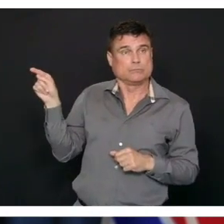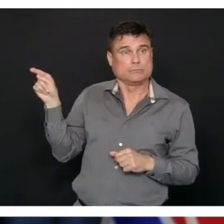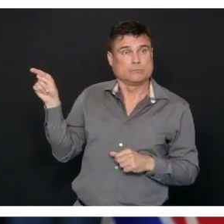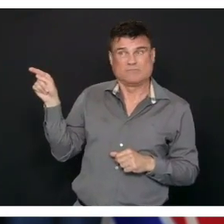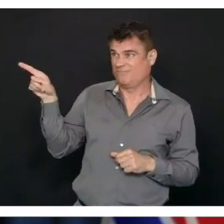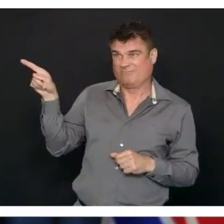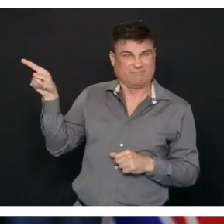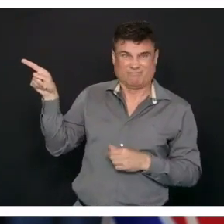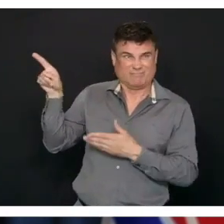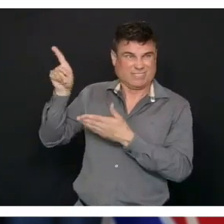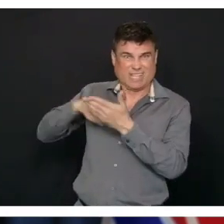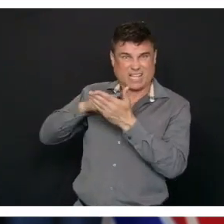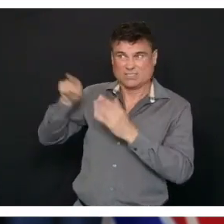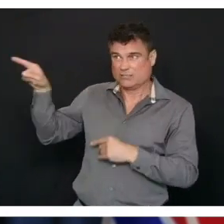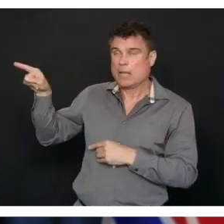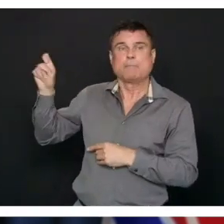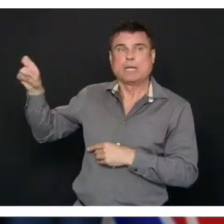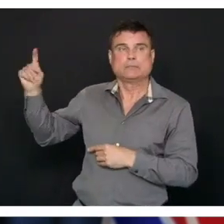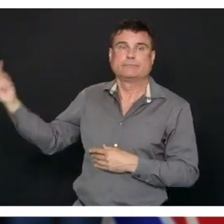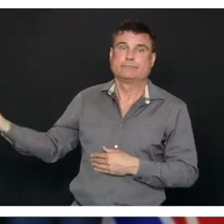here to undergo the surgery?